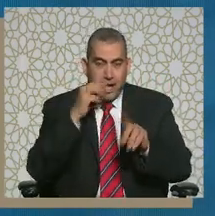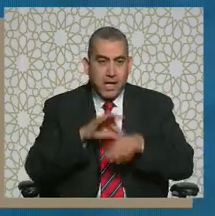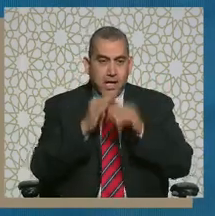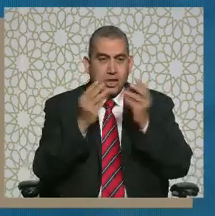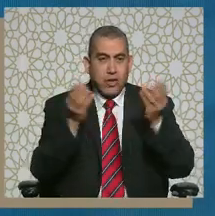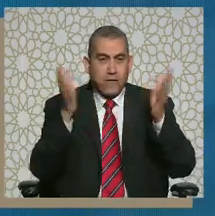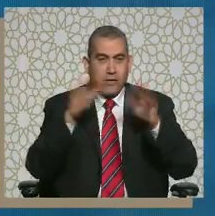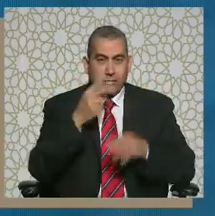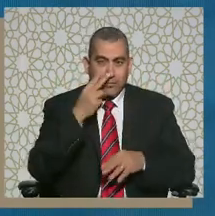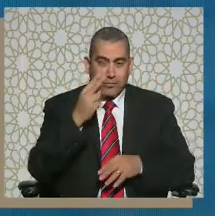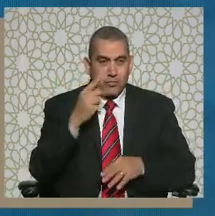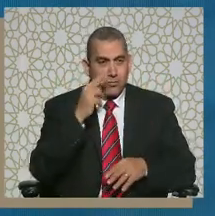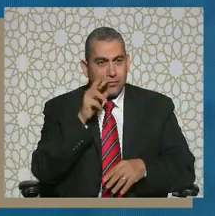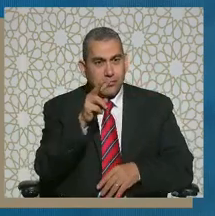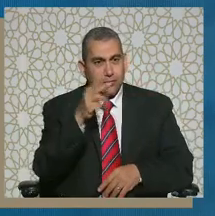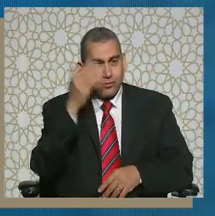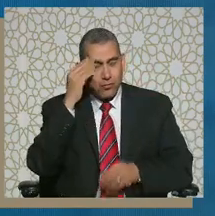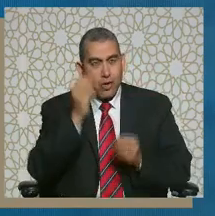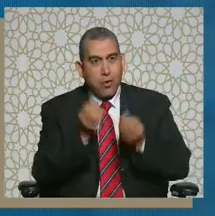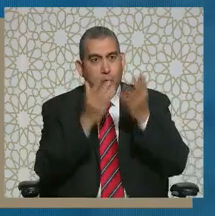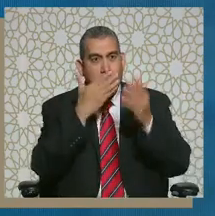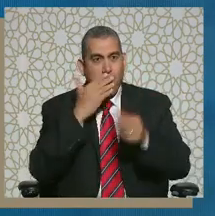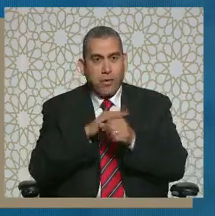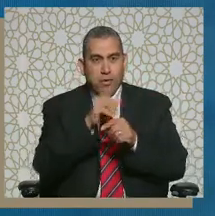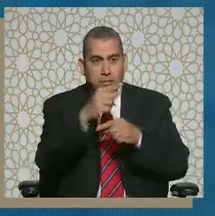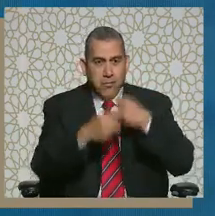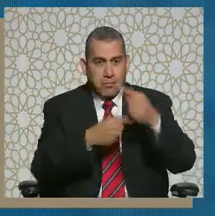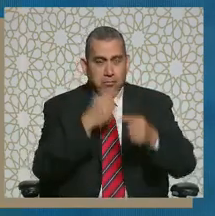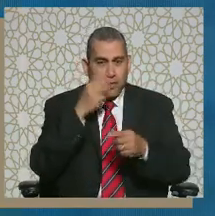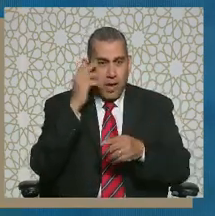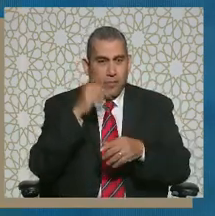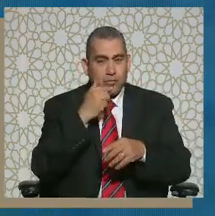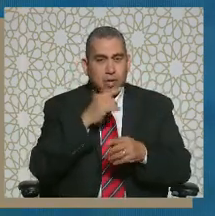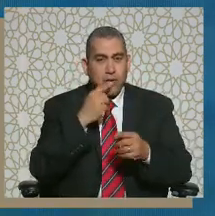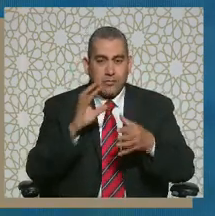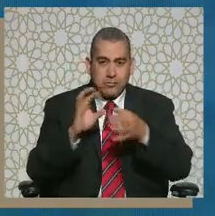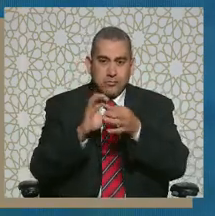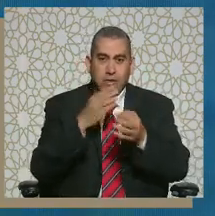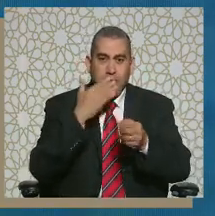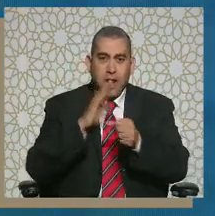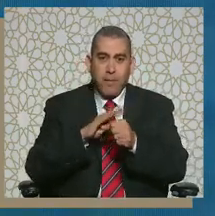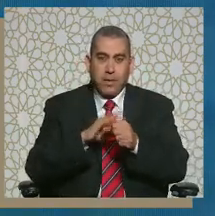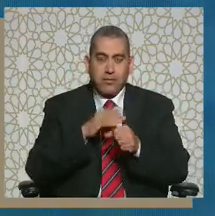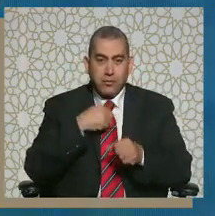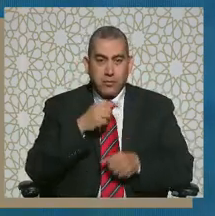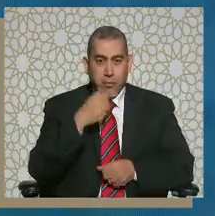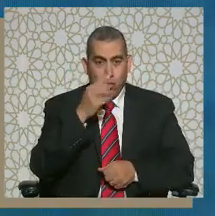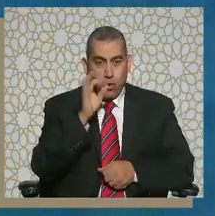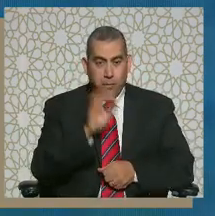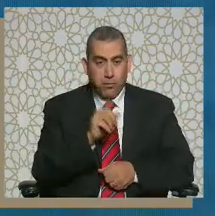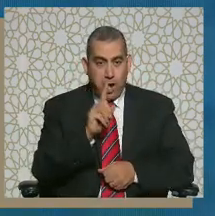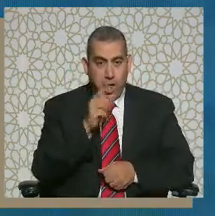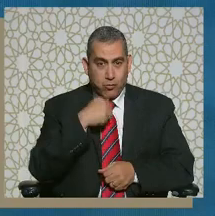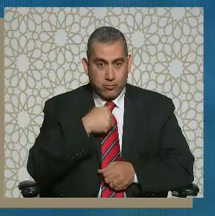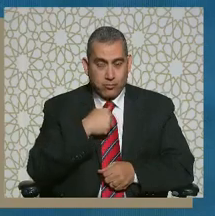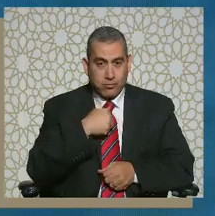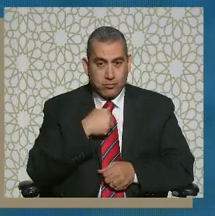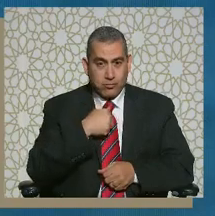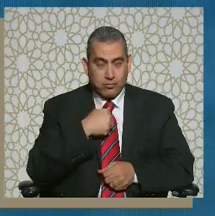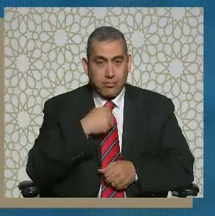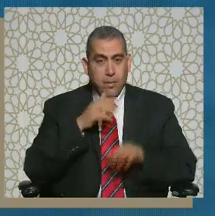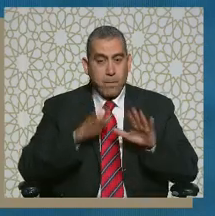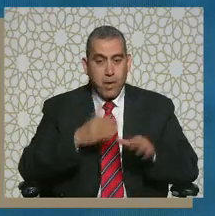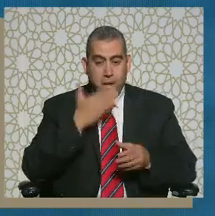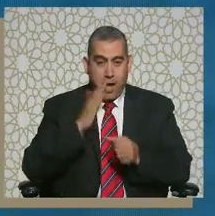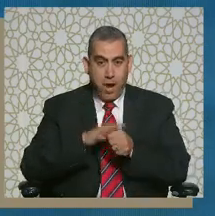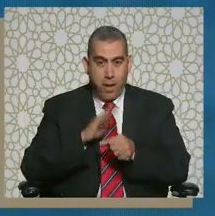لما تشوفهم تفتكر انوار رمضان ومكان في وصل من رمضان ولذلك احنا مش عايزين لو بقينا في